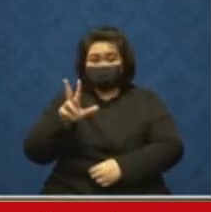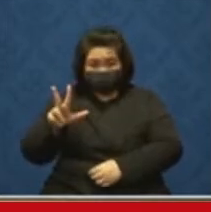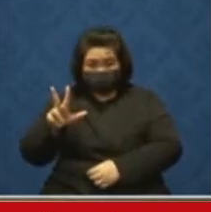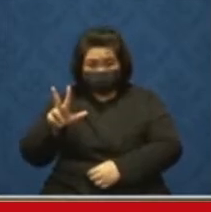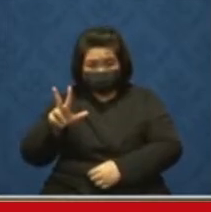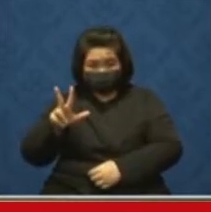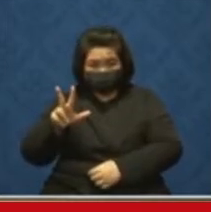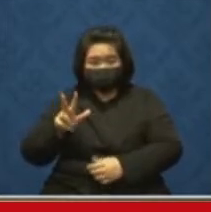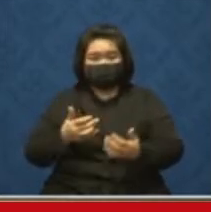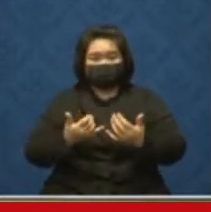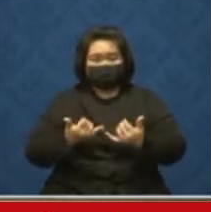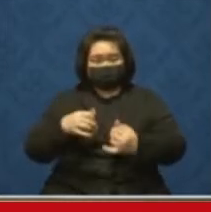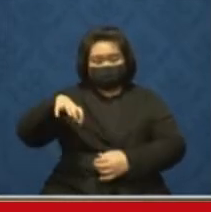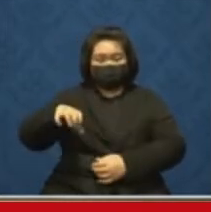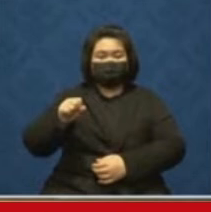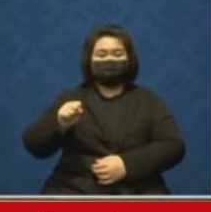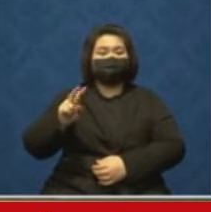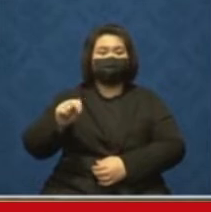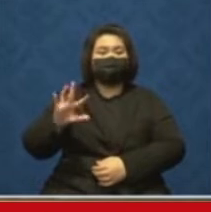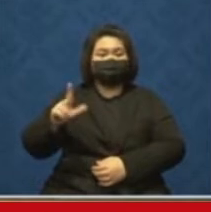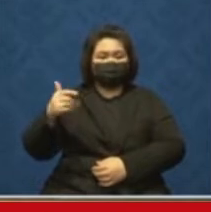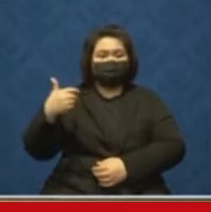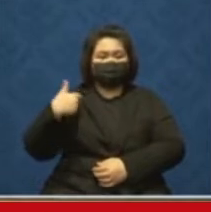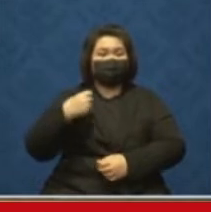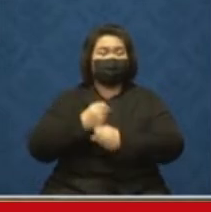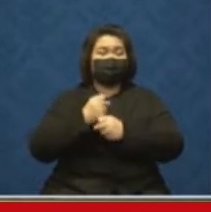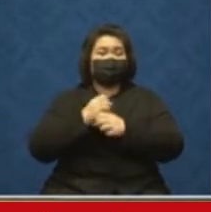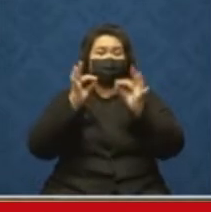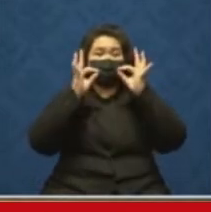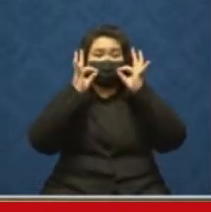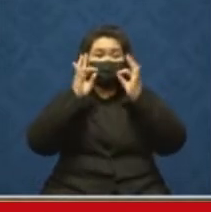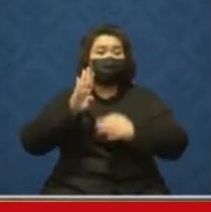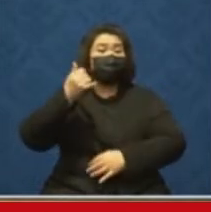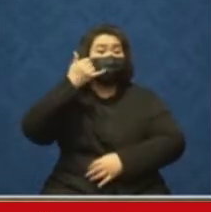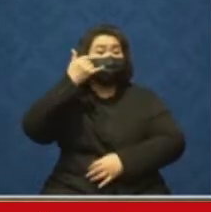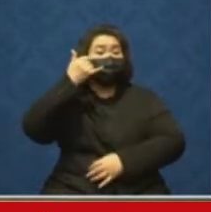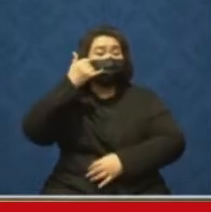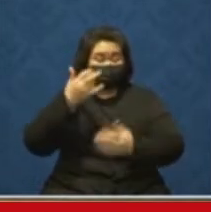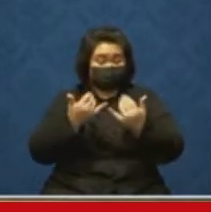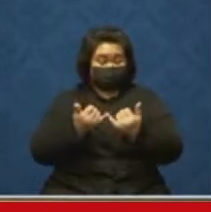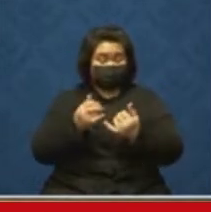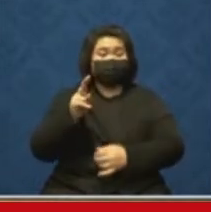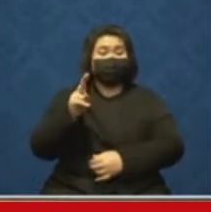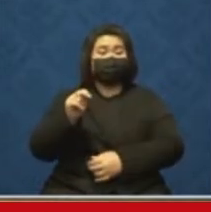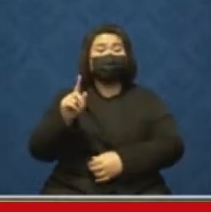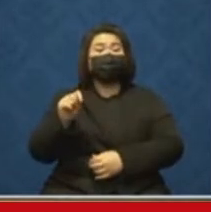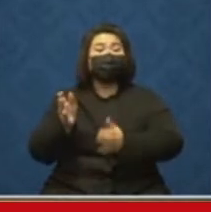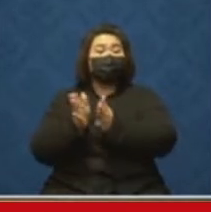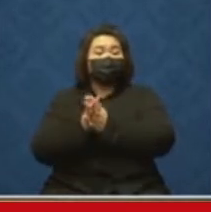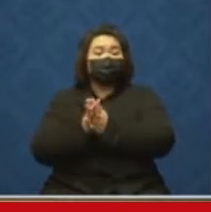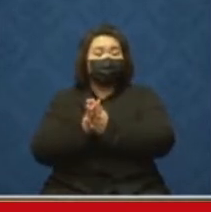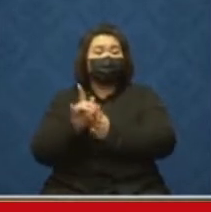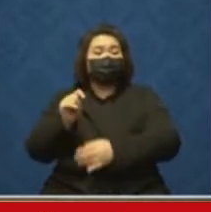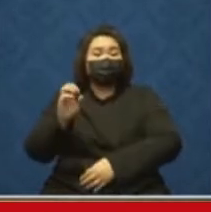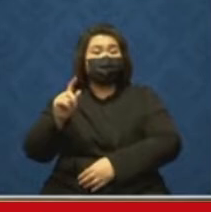ซึงทางสอดชอได้ทำสัญญากับ CATซึตอนนั้ยงไมใช่ NTยไมได้ควบรวมกั TOT ยงเป็ CAT